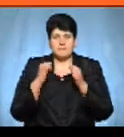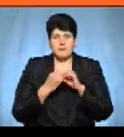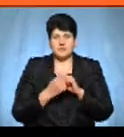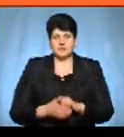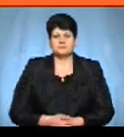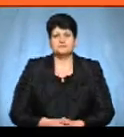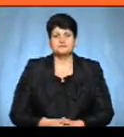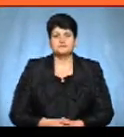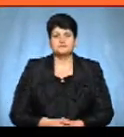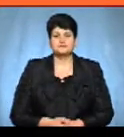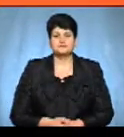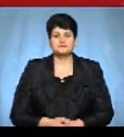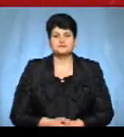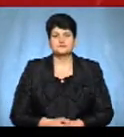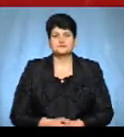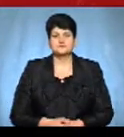пам'яті.